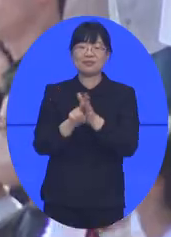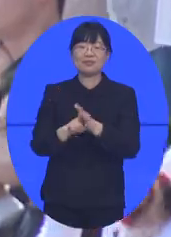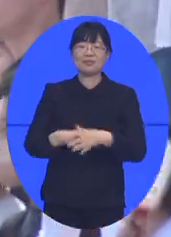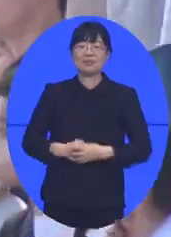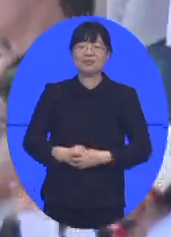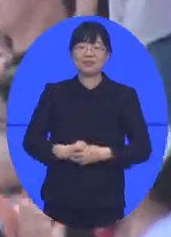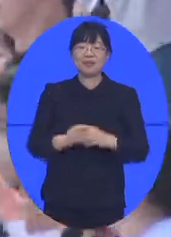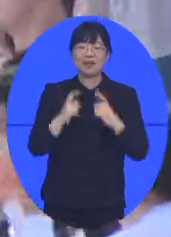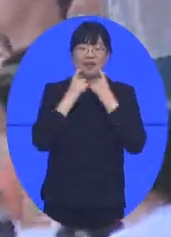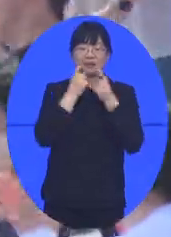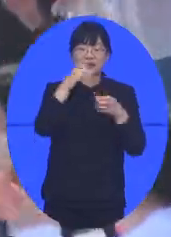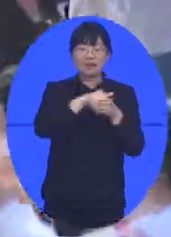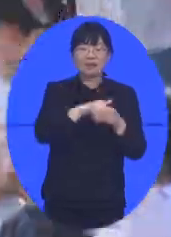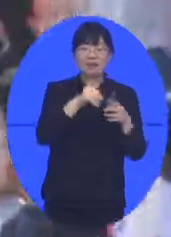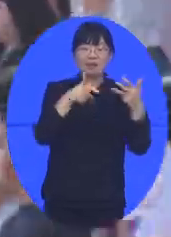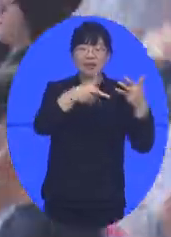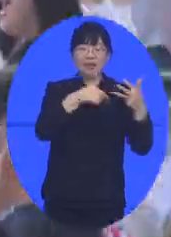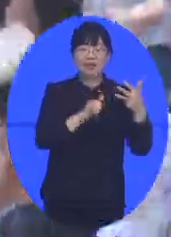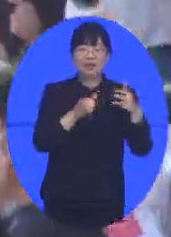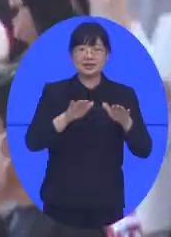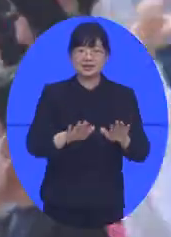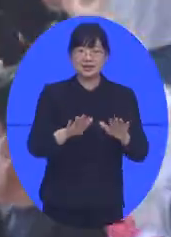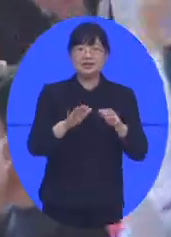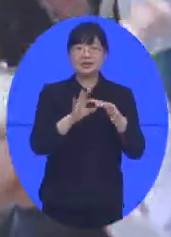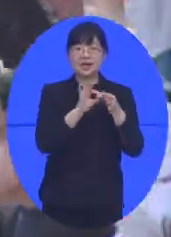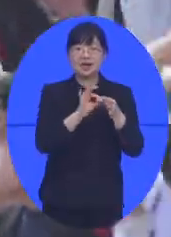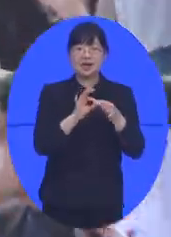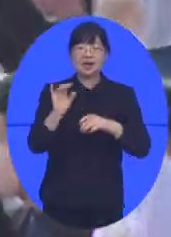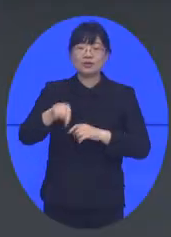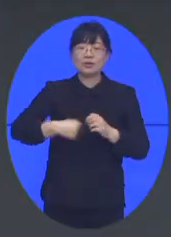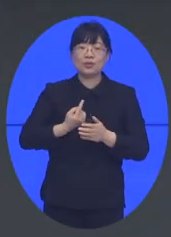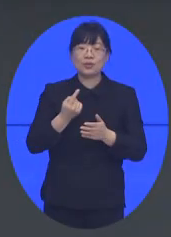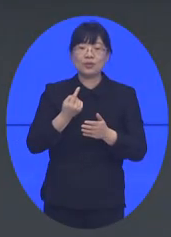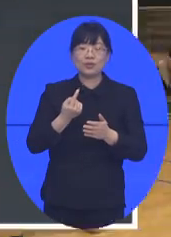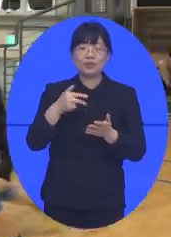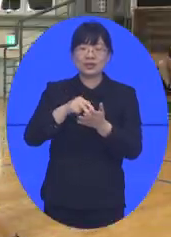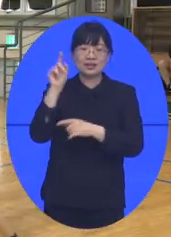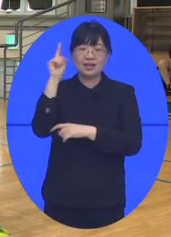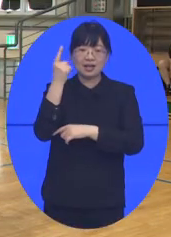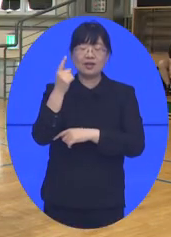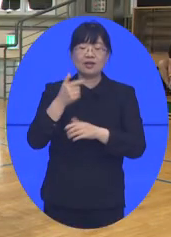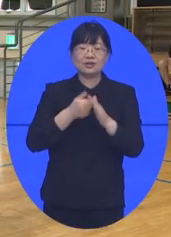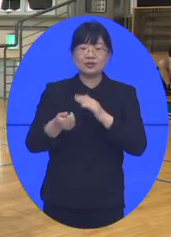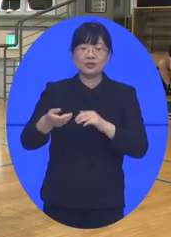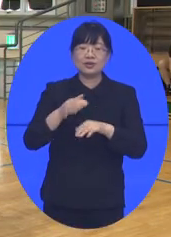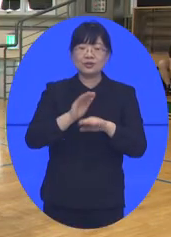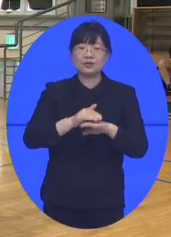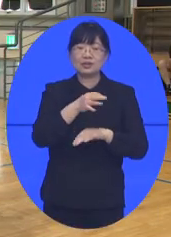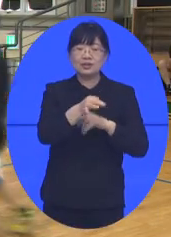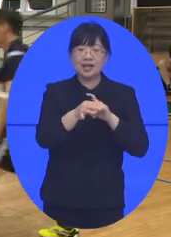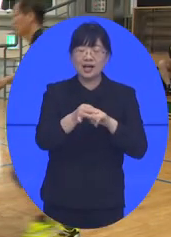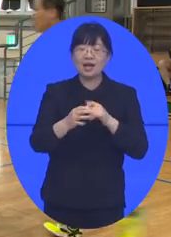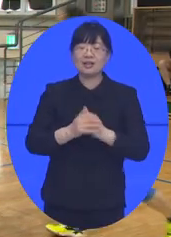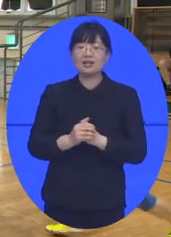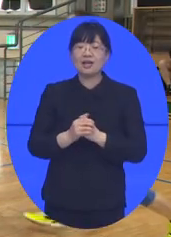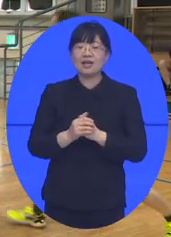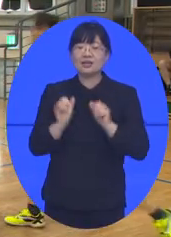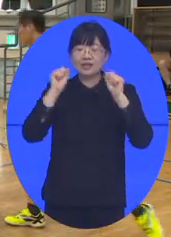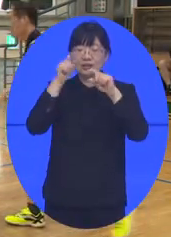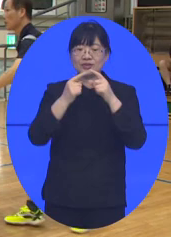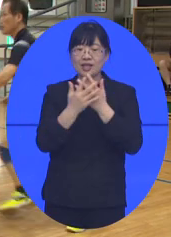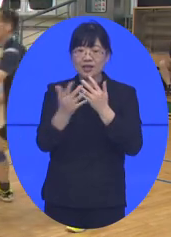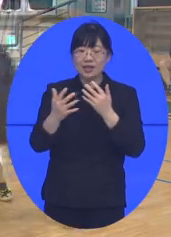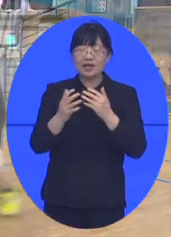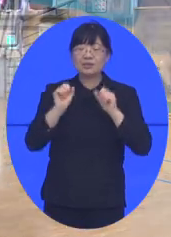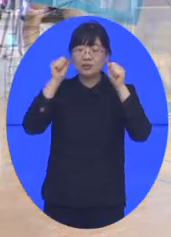있습니다. 민선 8기 경기도는 기회경기 관람권과 독립야구 경기도리그 선수 출전수당, 아리백 친환경 체육대회,